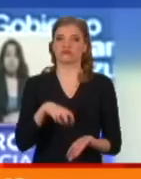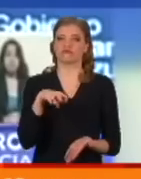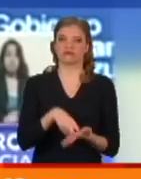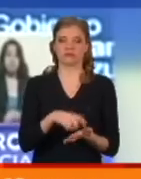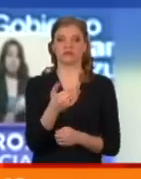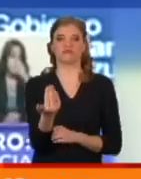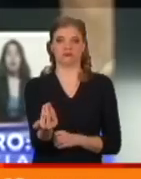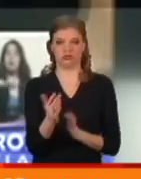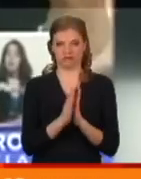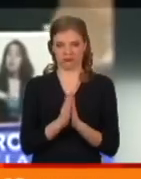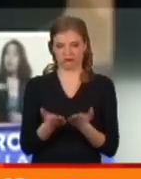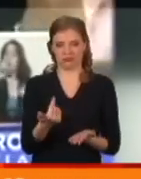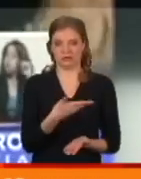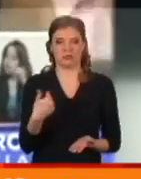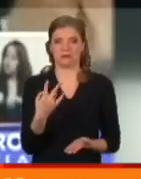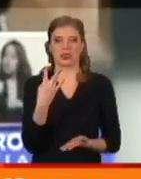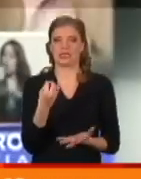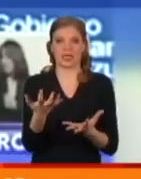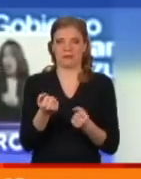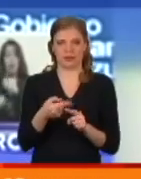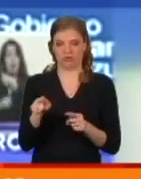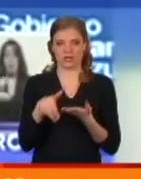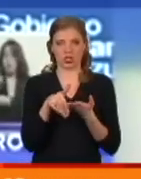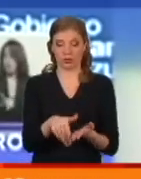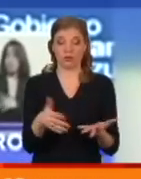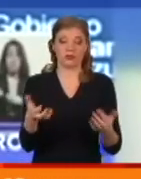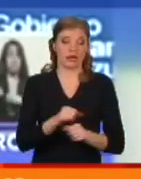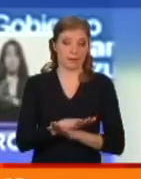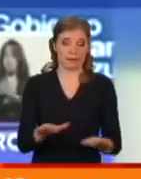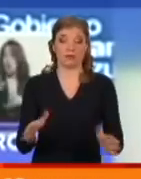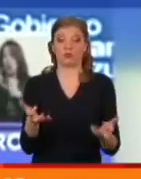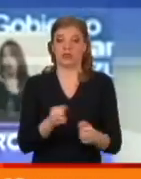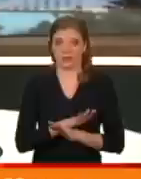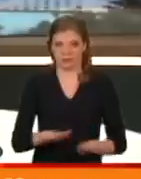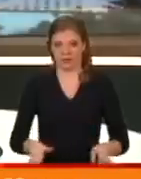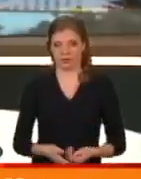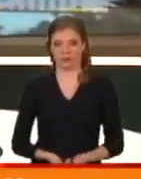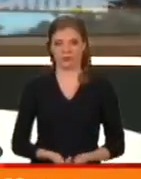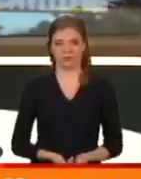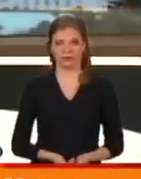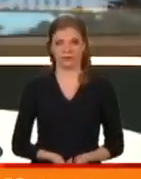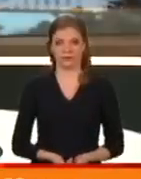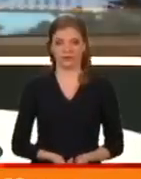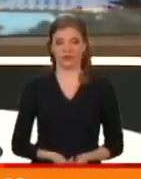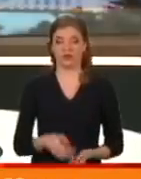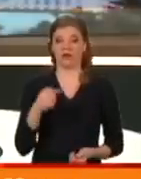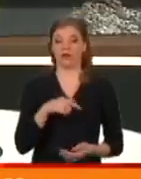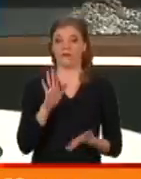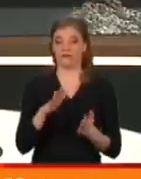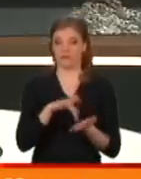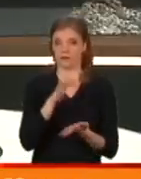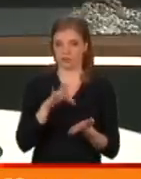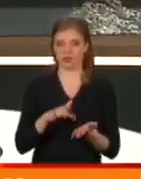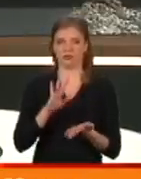колінах з простягнутою рукою. Ми не приймемо цієї допомоги. Не приймемо, не приймемо. Проваля в середмісті,